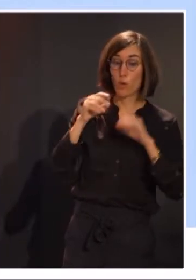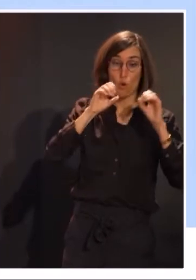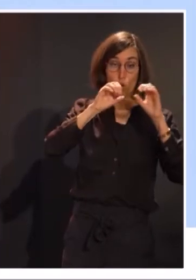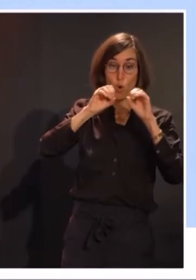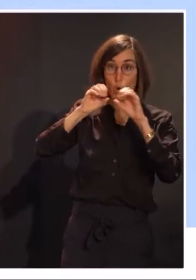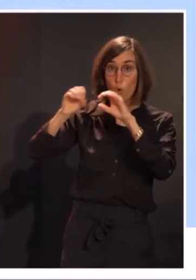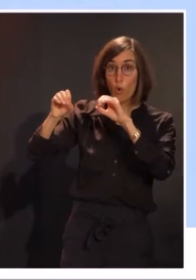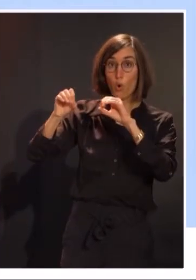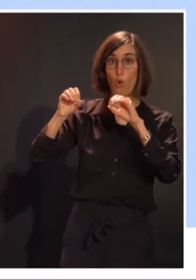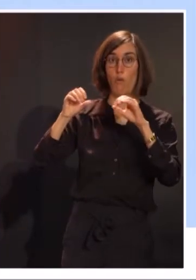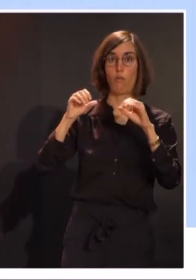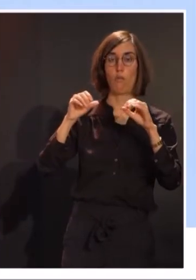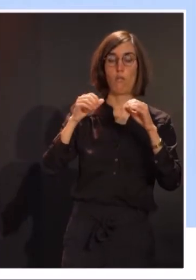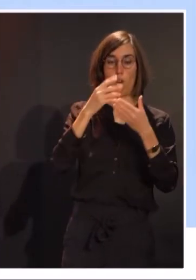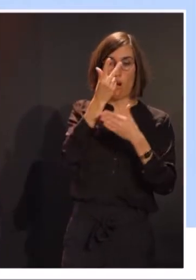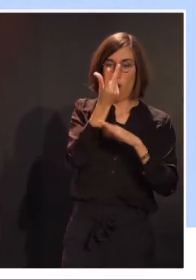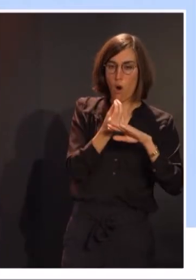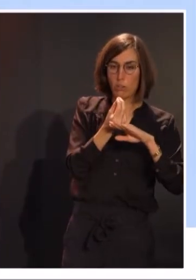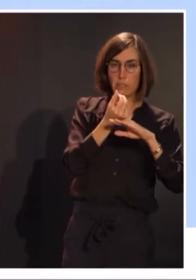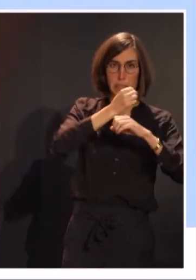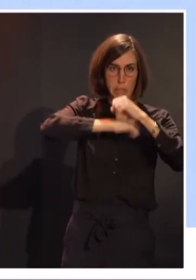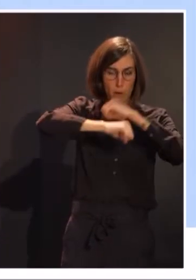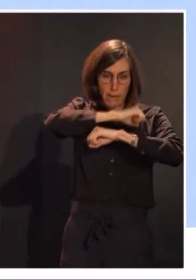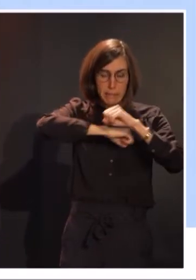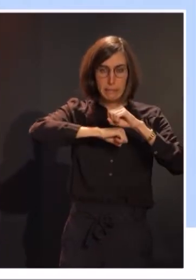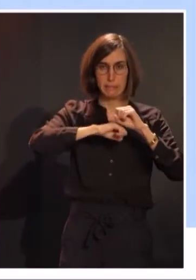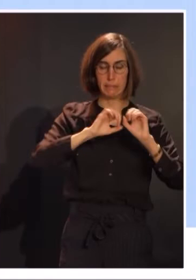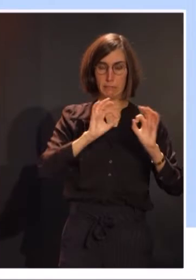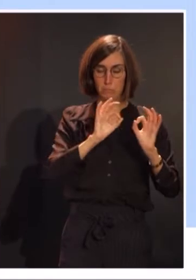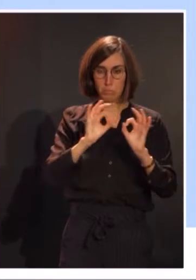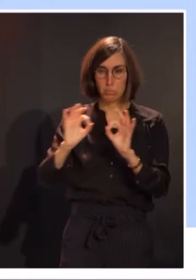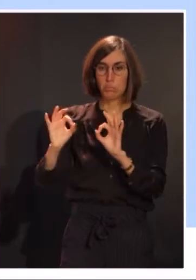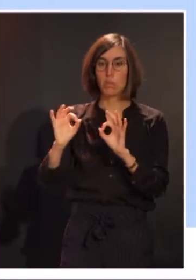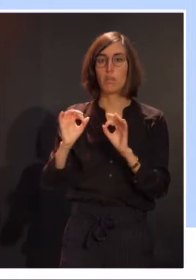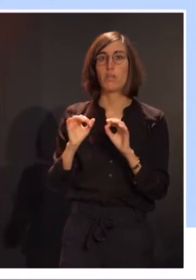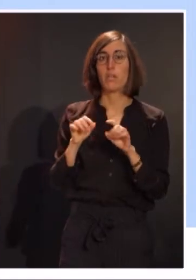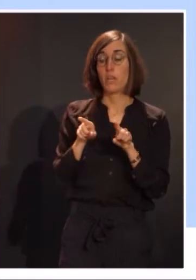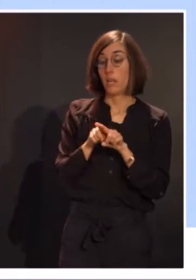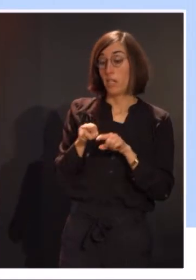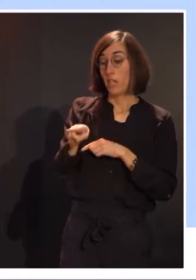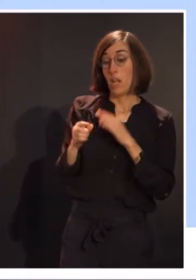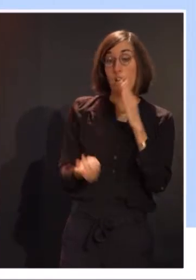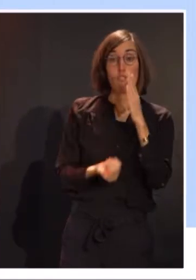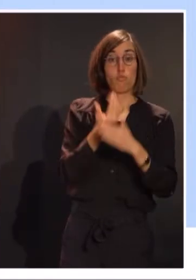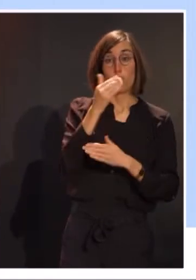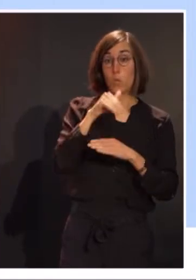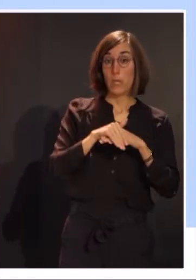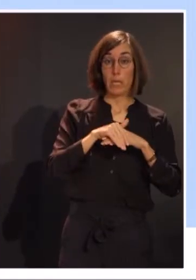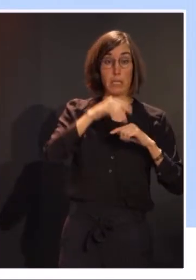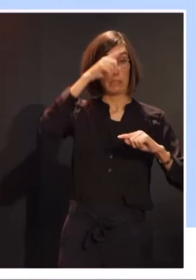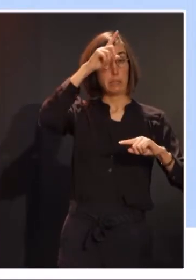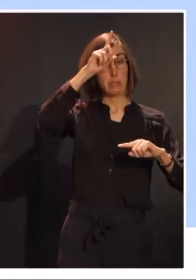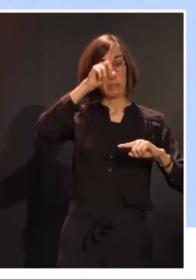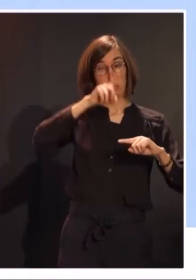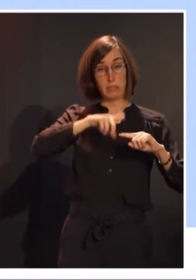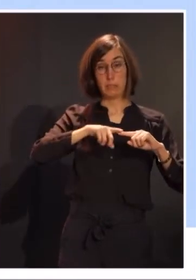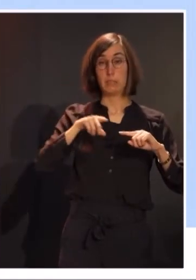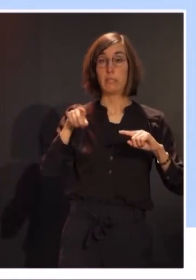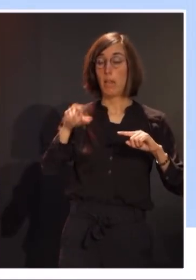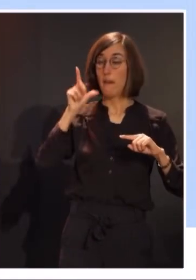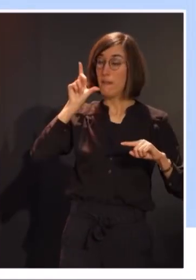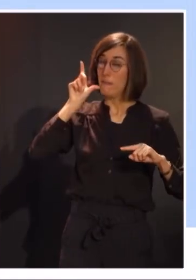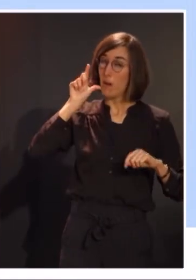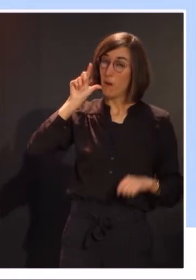et puis de réduire la fatigabilité en fait, qu'elle peut avoir à la fin d'une journée à force de devoir